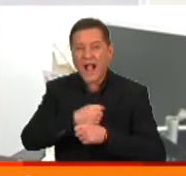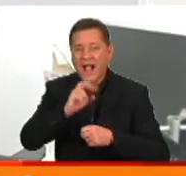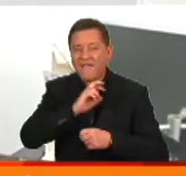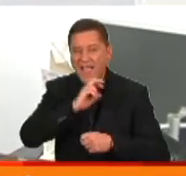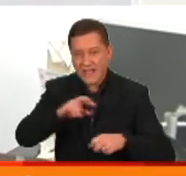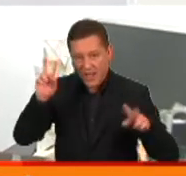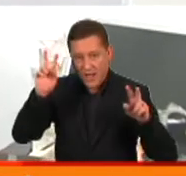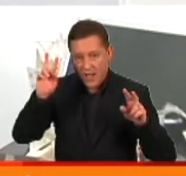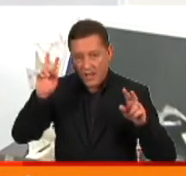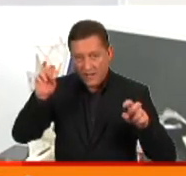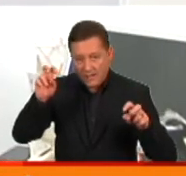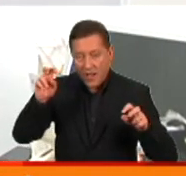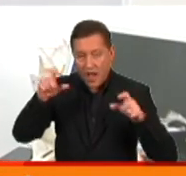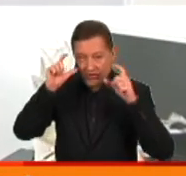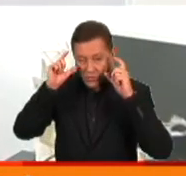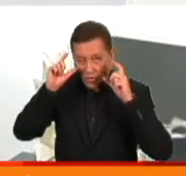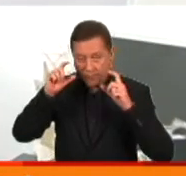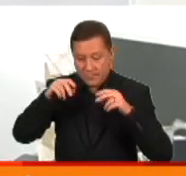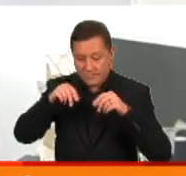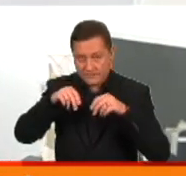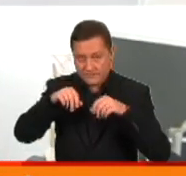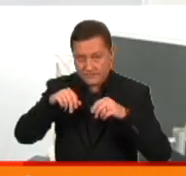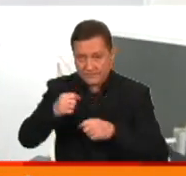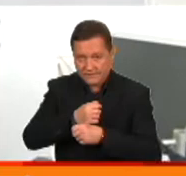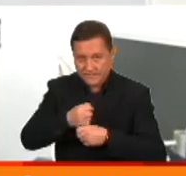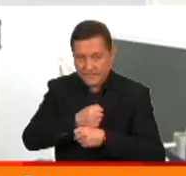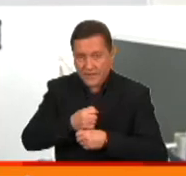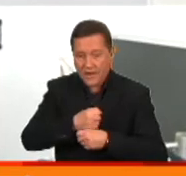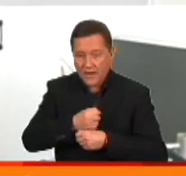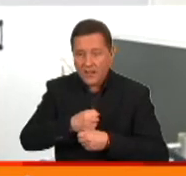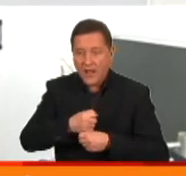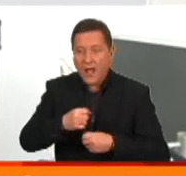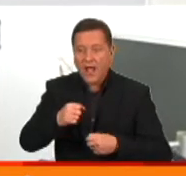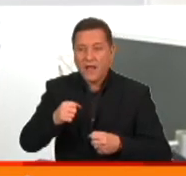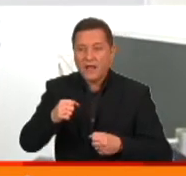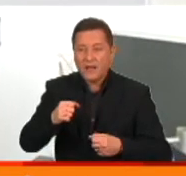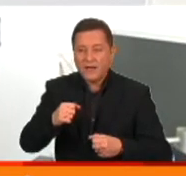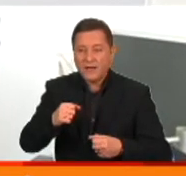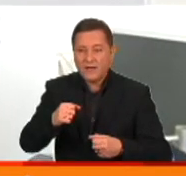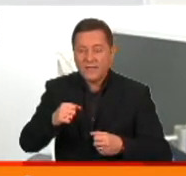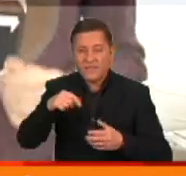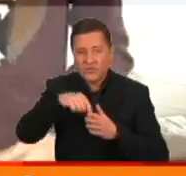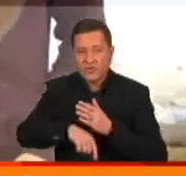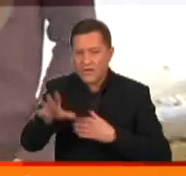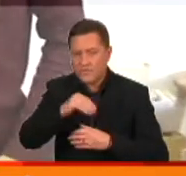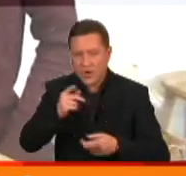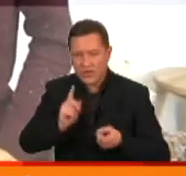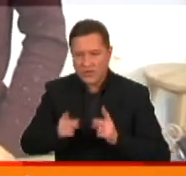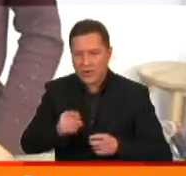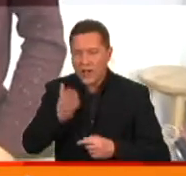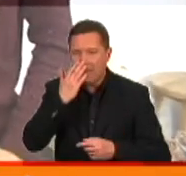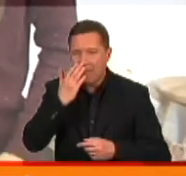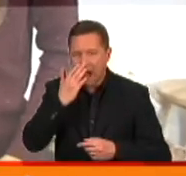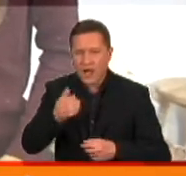розробив. У них кофейне право, льняний заушник, він із льна, внутрі тут теж кофе. Пахнуть